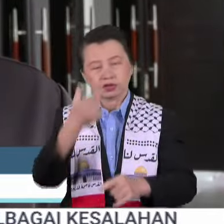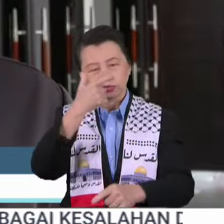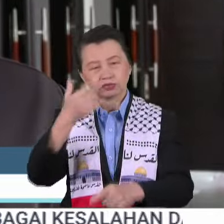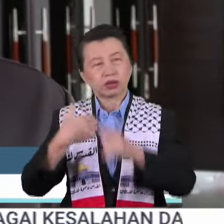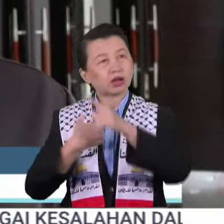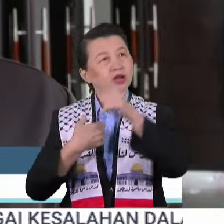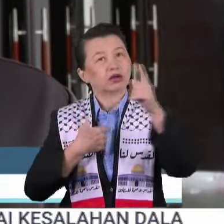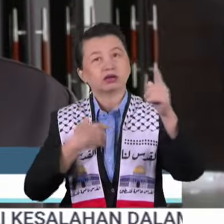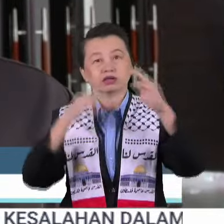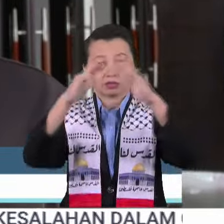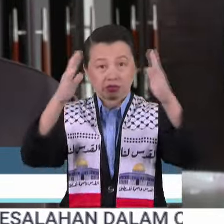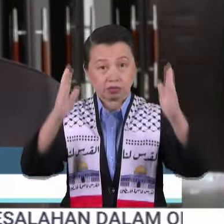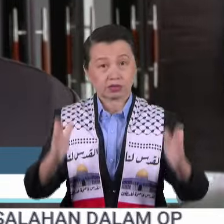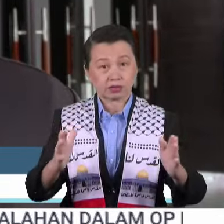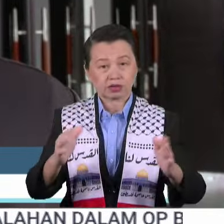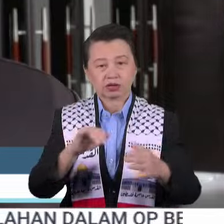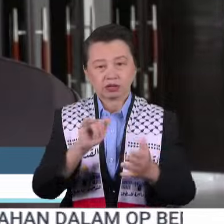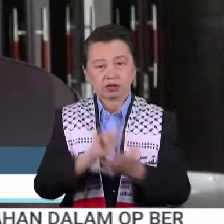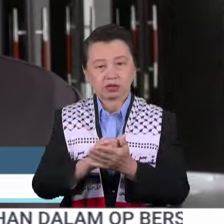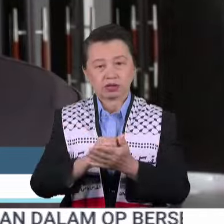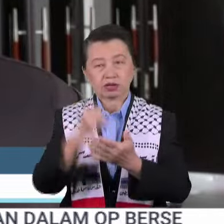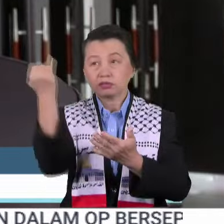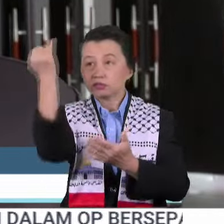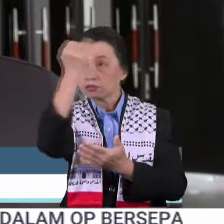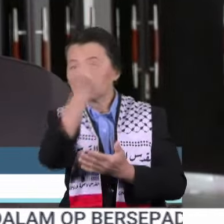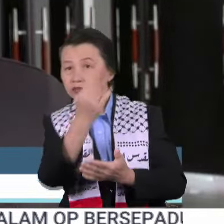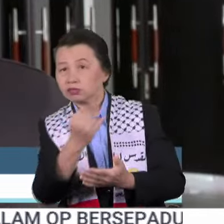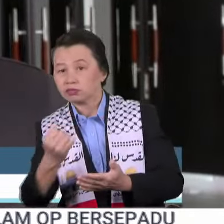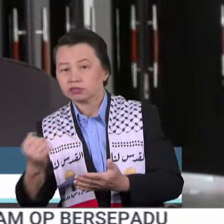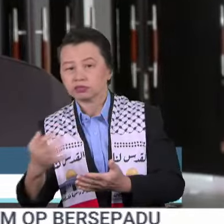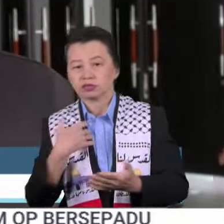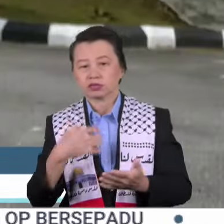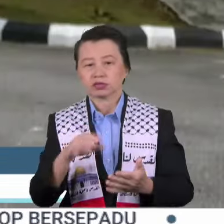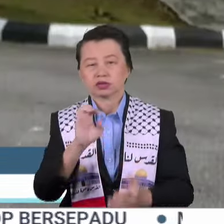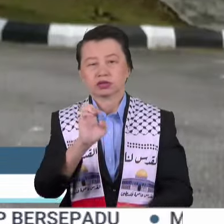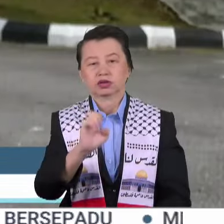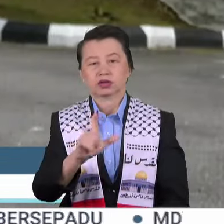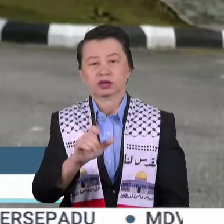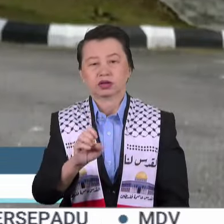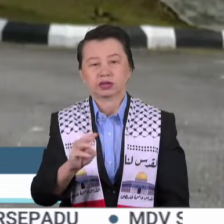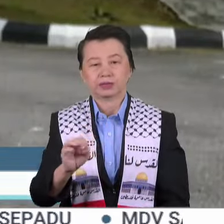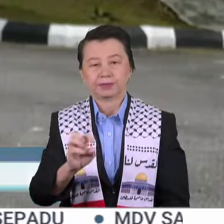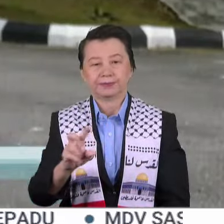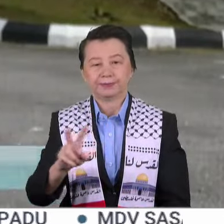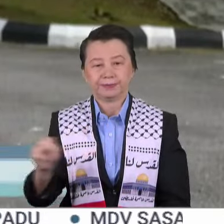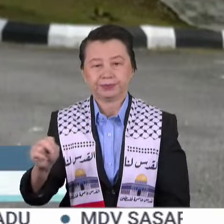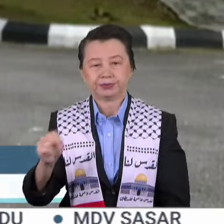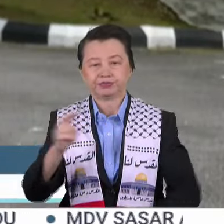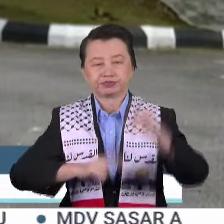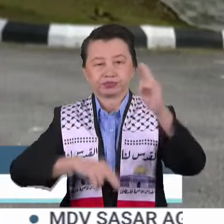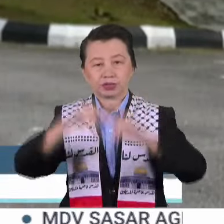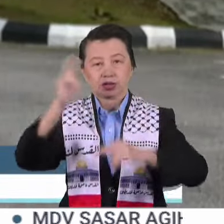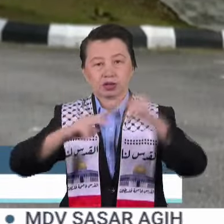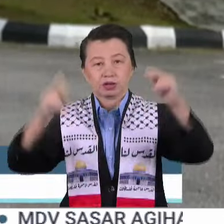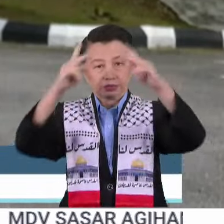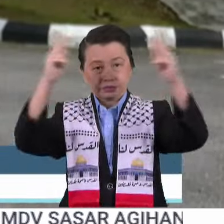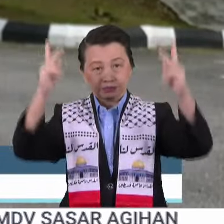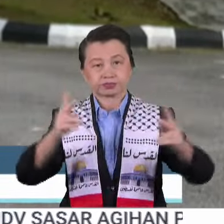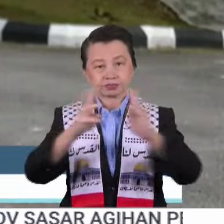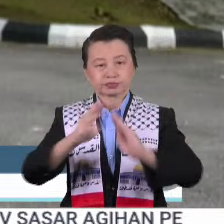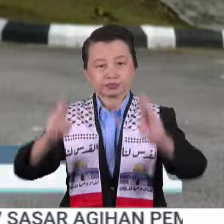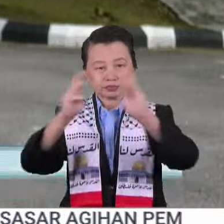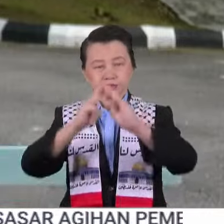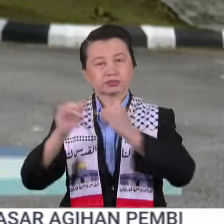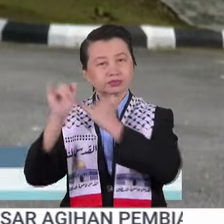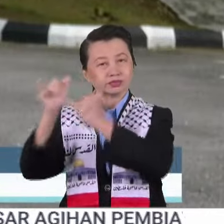satu orang cakap kepada keterbukaan elemen dalamnya. Terbinanya Komplek As-Sa'dah yang bercirikan seni